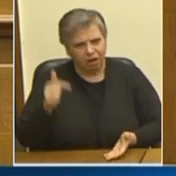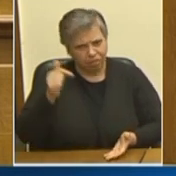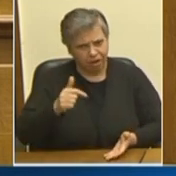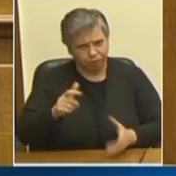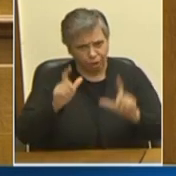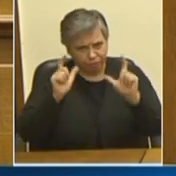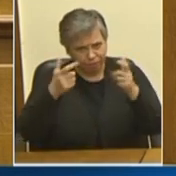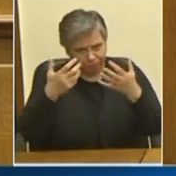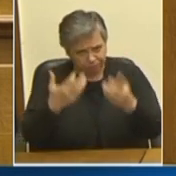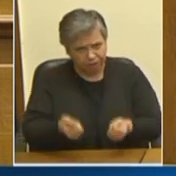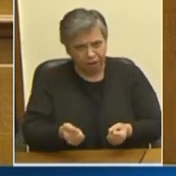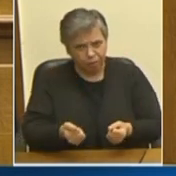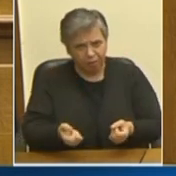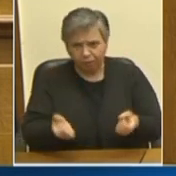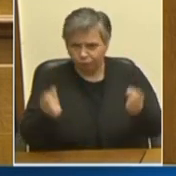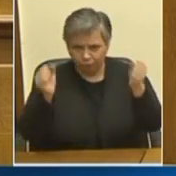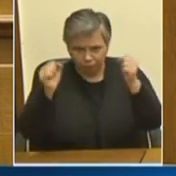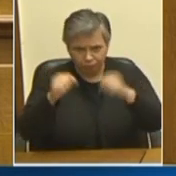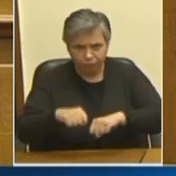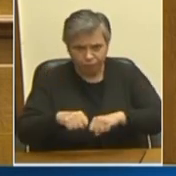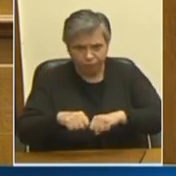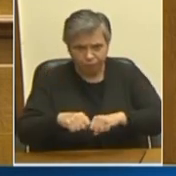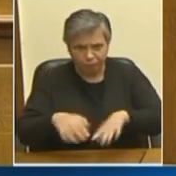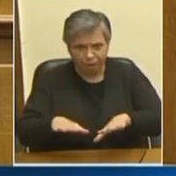μία συμφωνία? Δηλαδή,